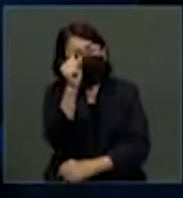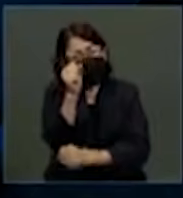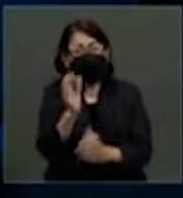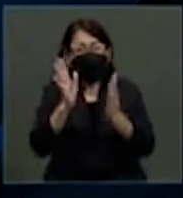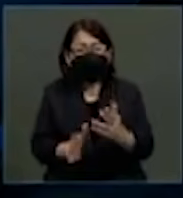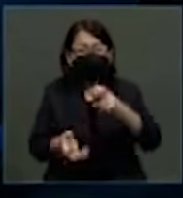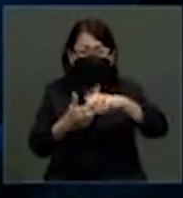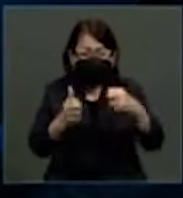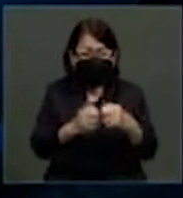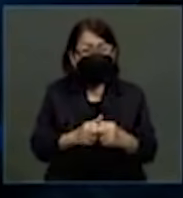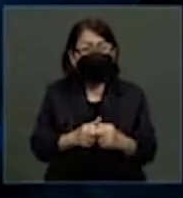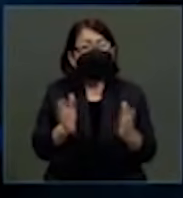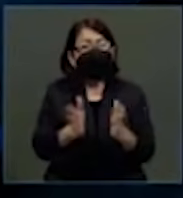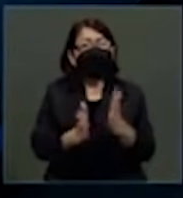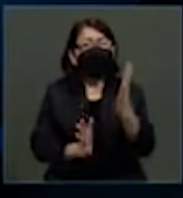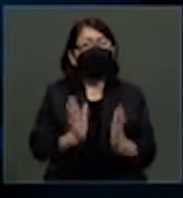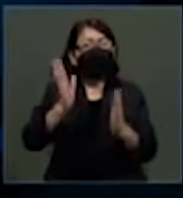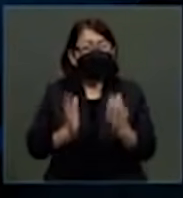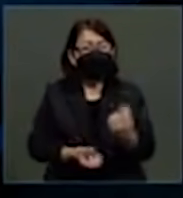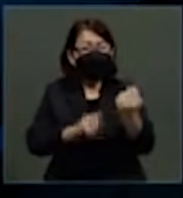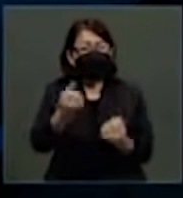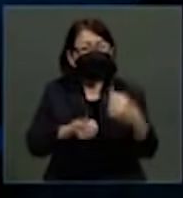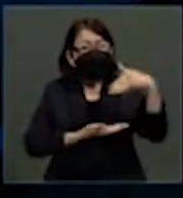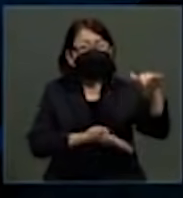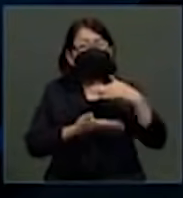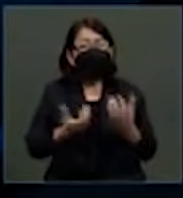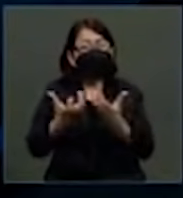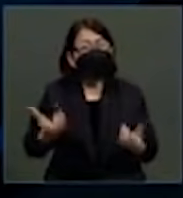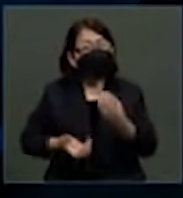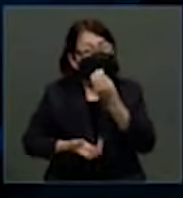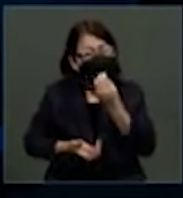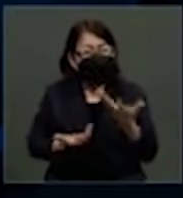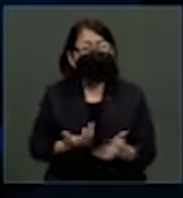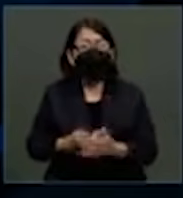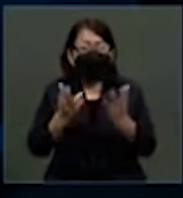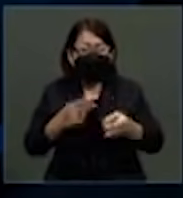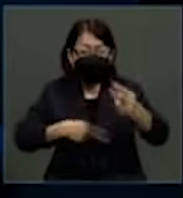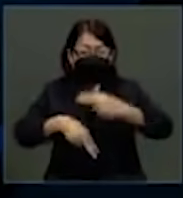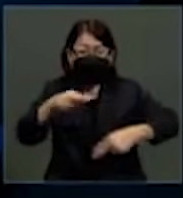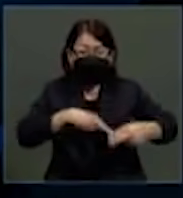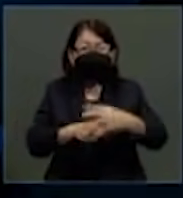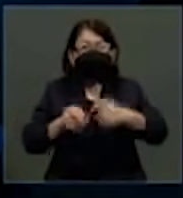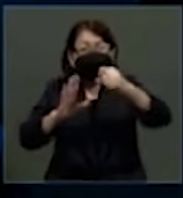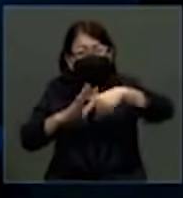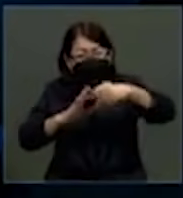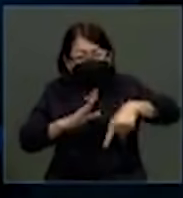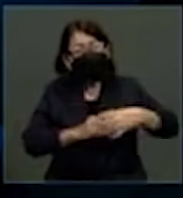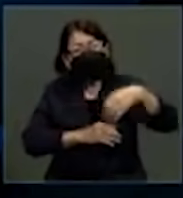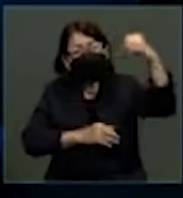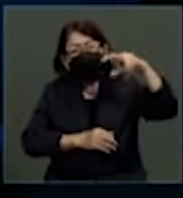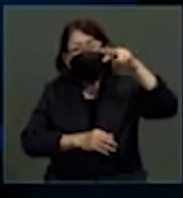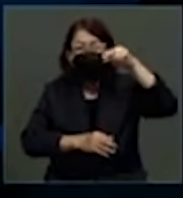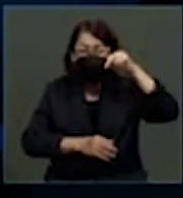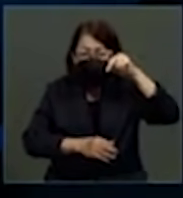างผู้ด้อยโอกาสผู้สูงอายุคนไร้ที่พึ่งหรือผู้ประสบภัยผู้ให้บริการขนส่ง